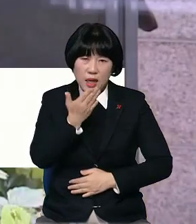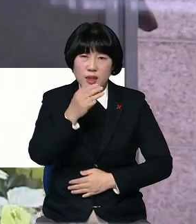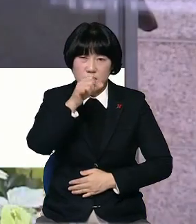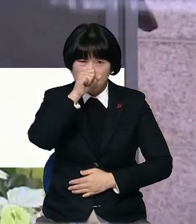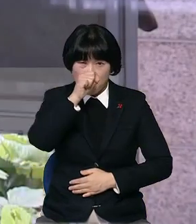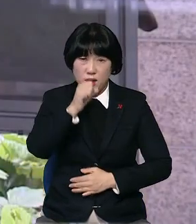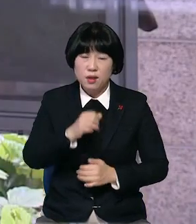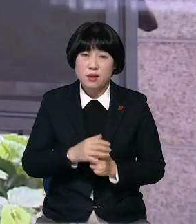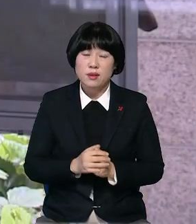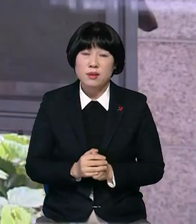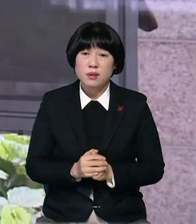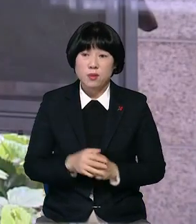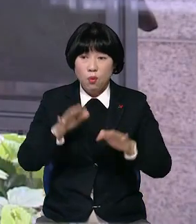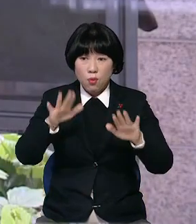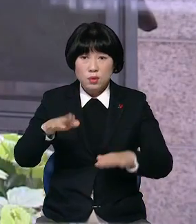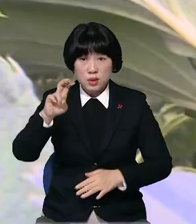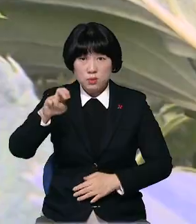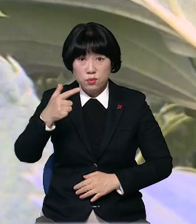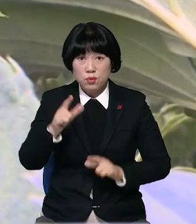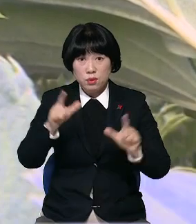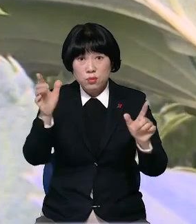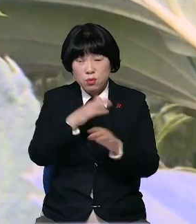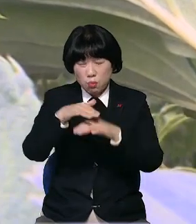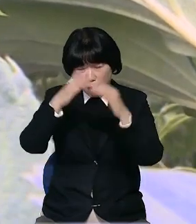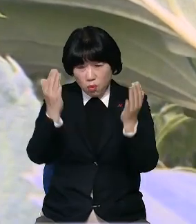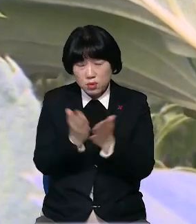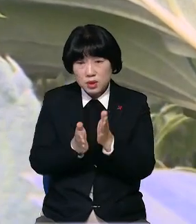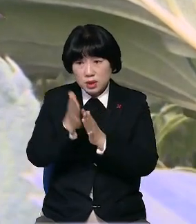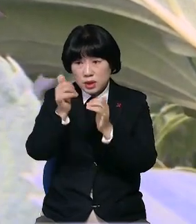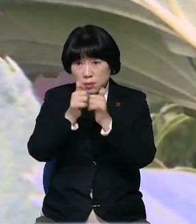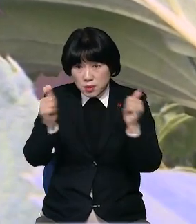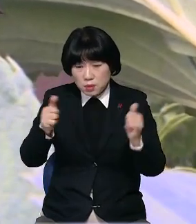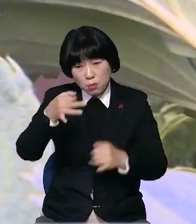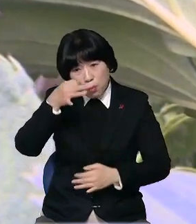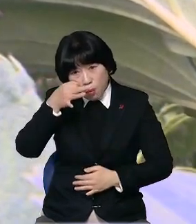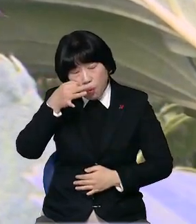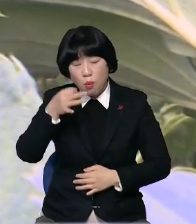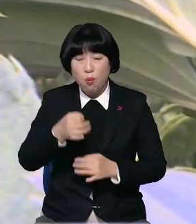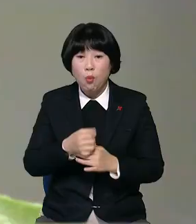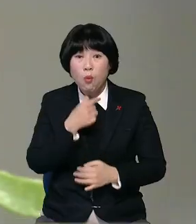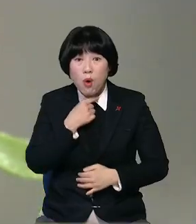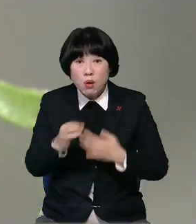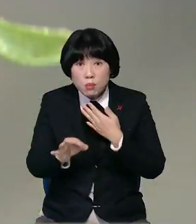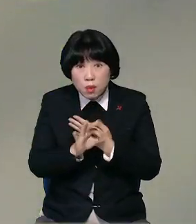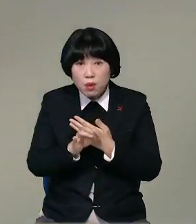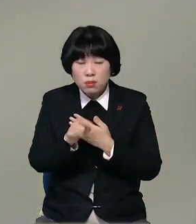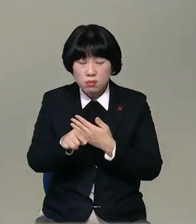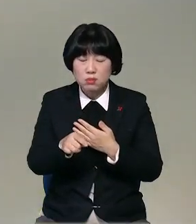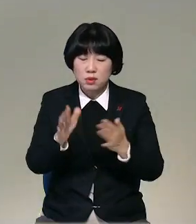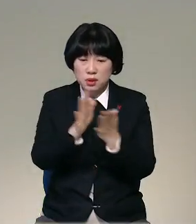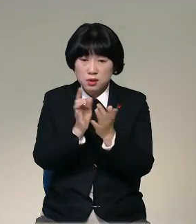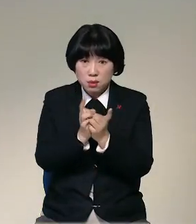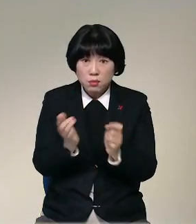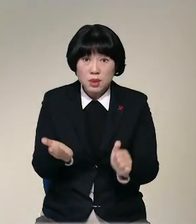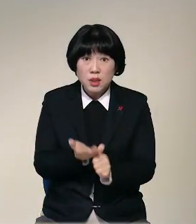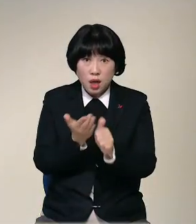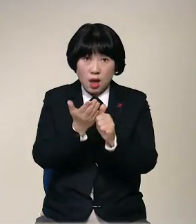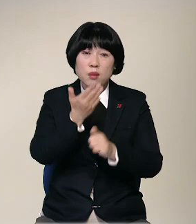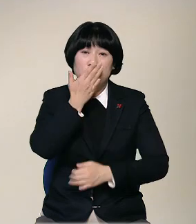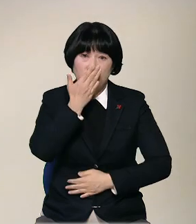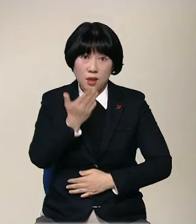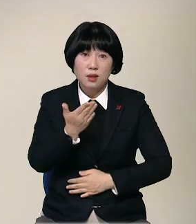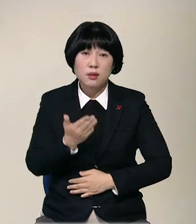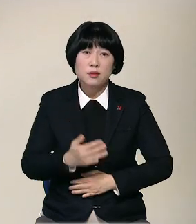있습니다. 오는 26일부터 모든 시민들에게 개방되며 원한다면 직접 농작물을 키울 수도